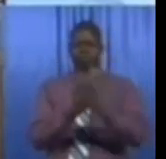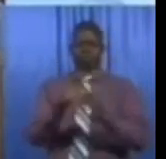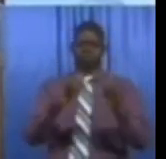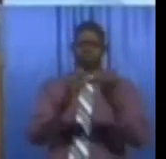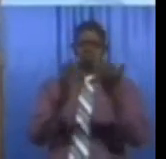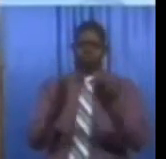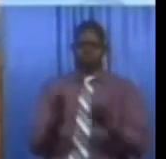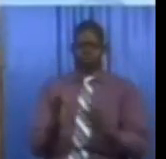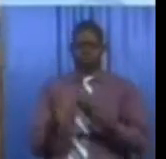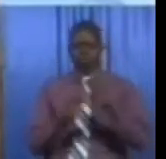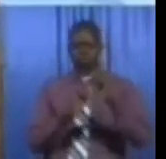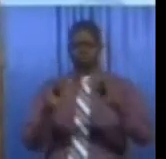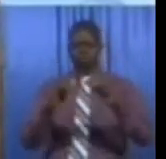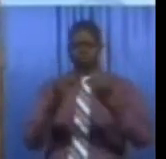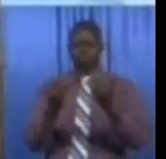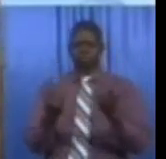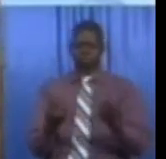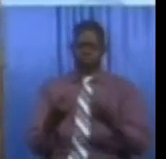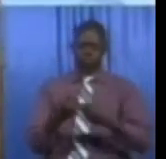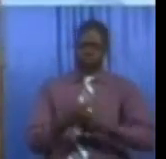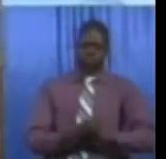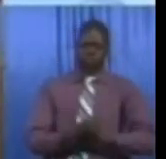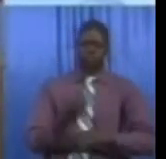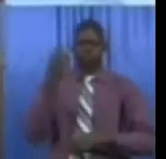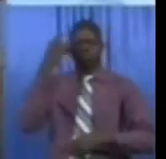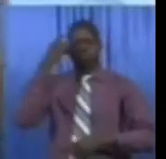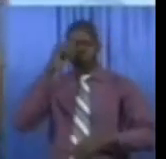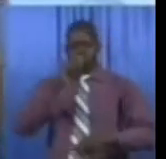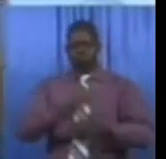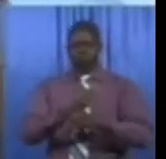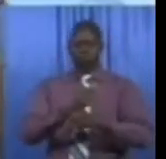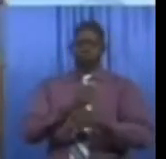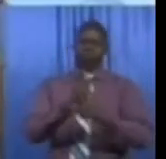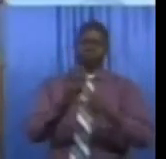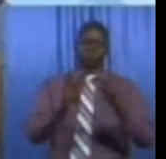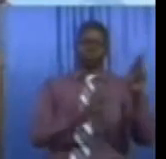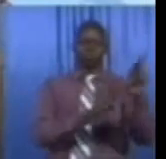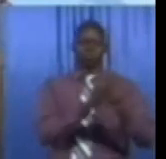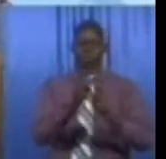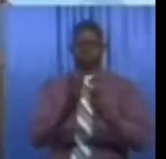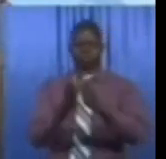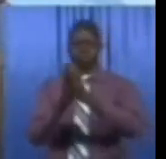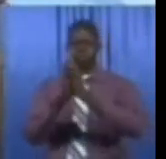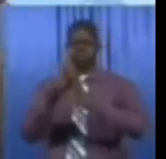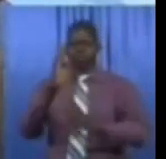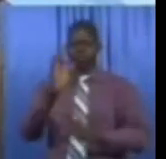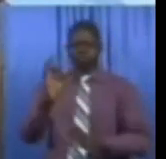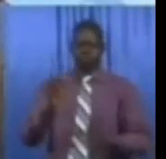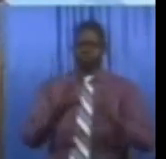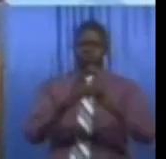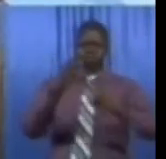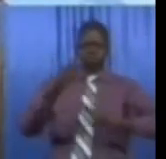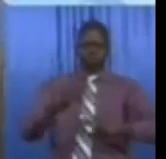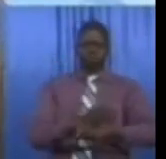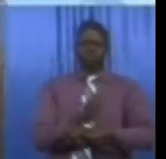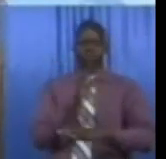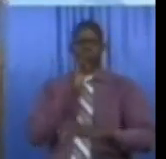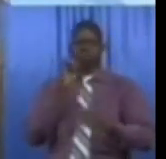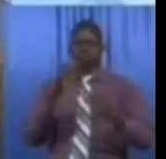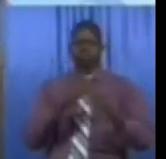évoqué l'actualité du moment, la grève des agents de la fonction publique, la médiation burkinabé au Mali a aussi été